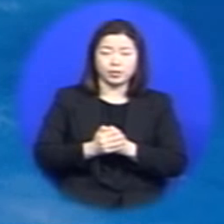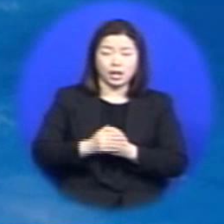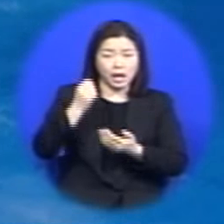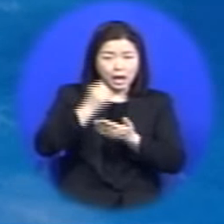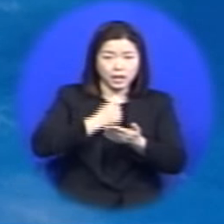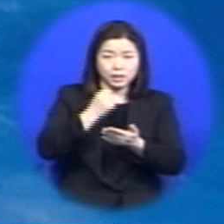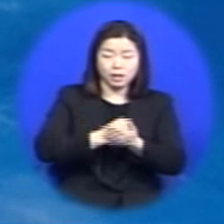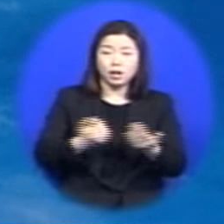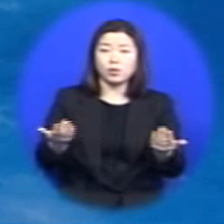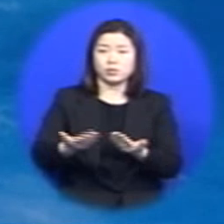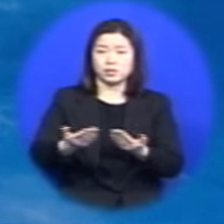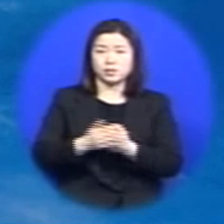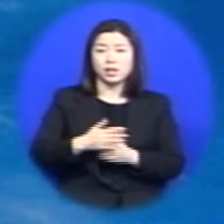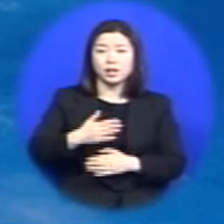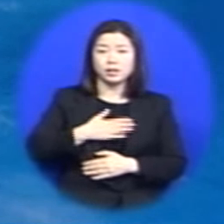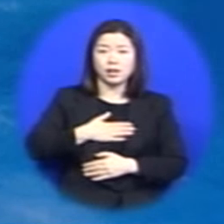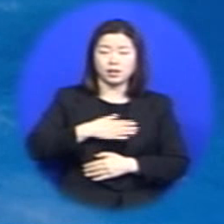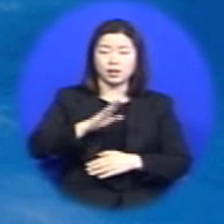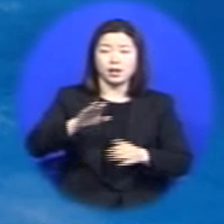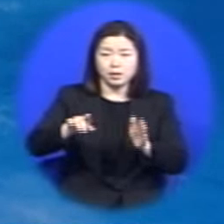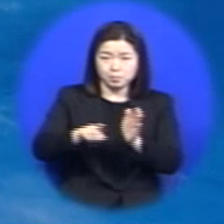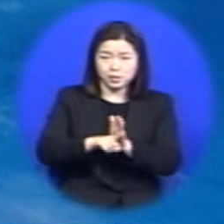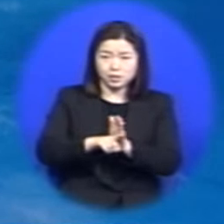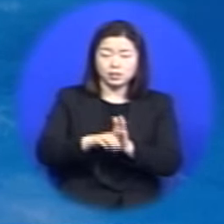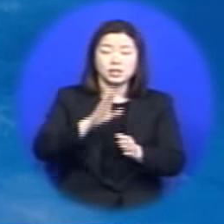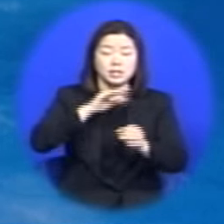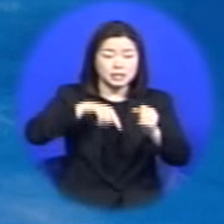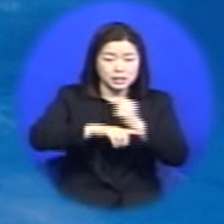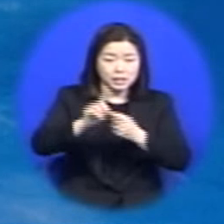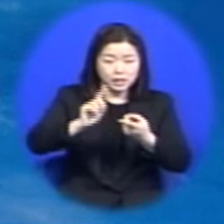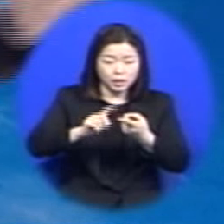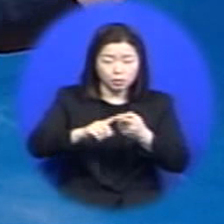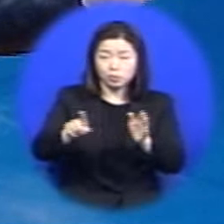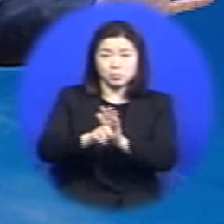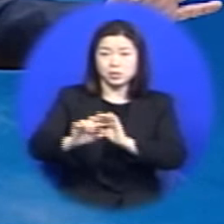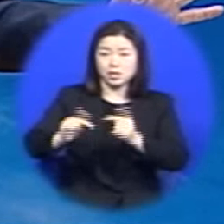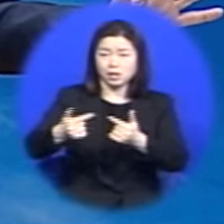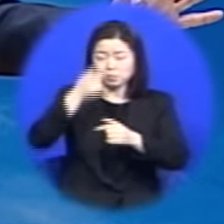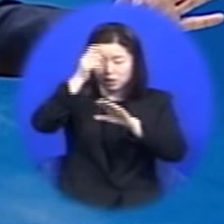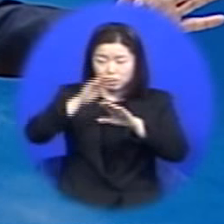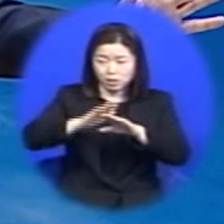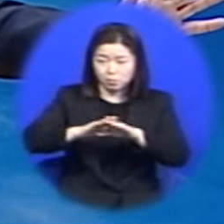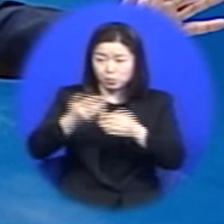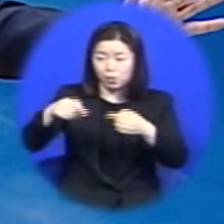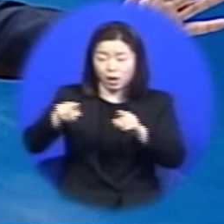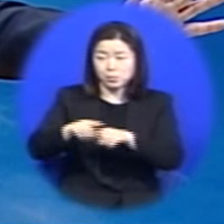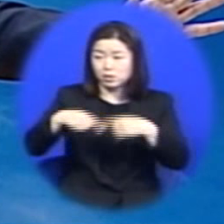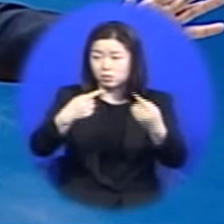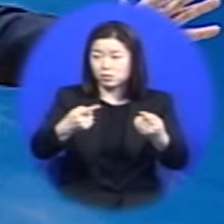안타까운 것은 내가 믿는 진리대로 안 믿으면 예배도 같이 드릴 수가 없어.